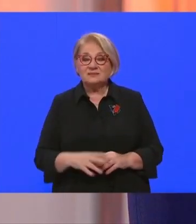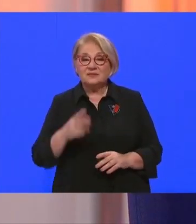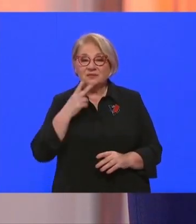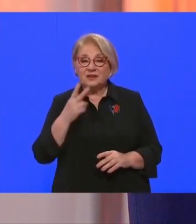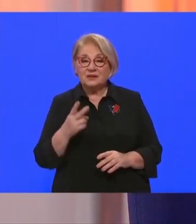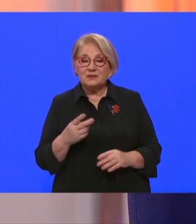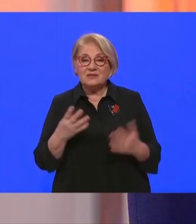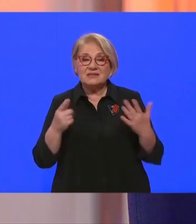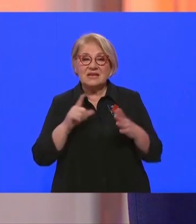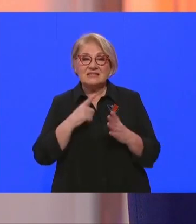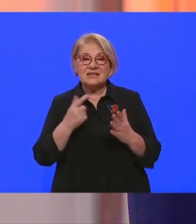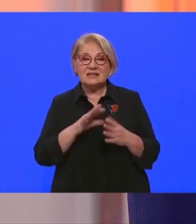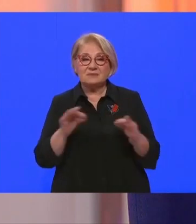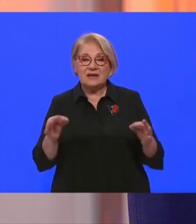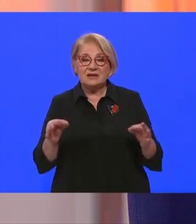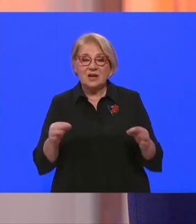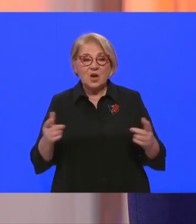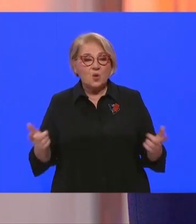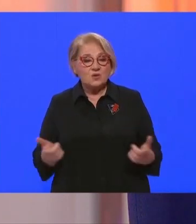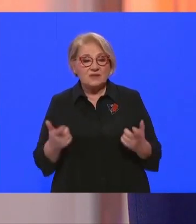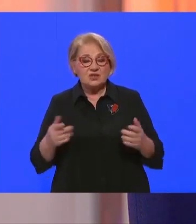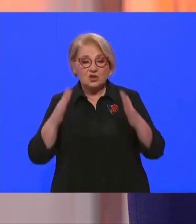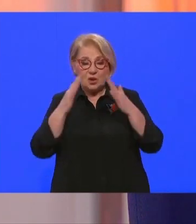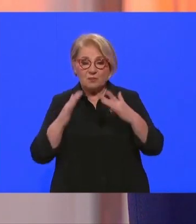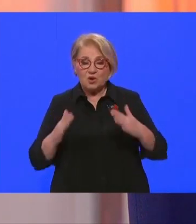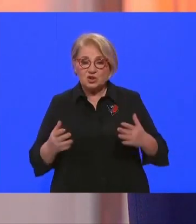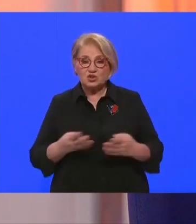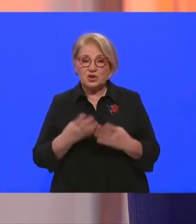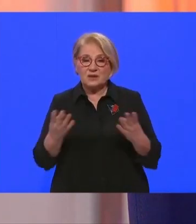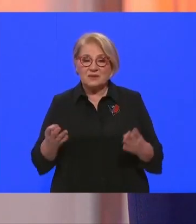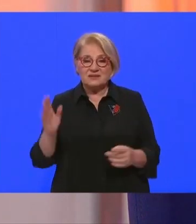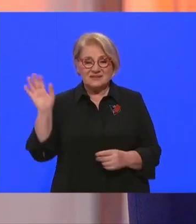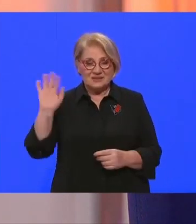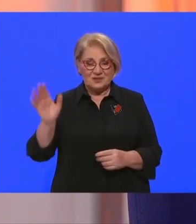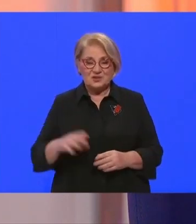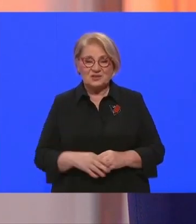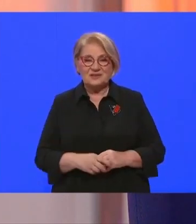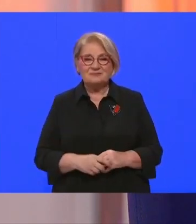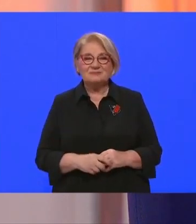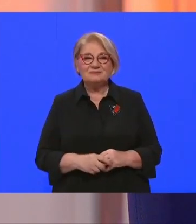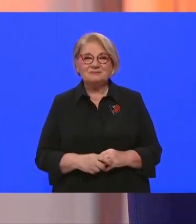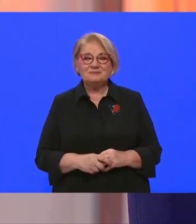Vidimo se za tjedan dana u svečanoj božićnoj emisiji. Svako dobro i poštovanje.